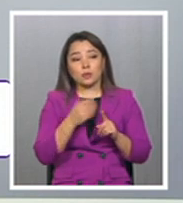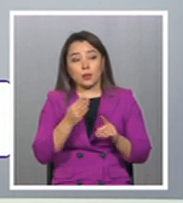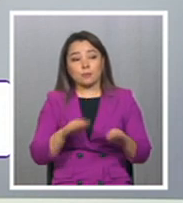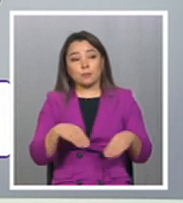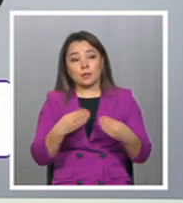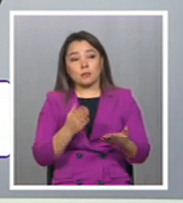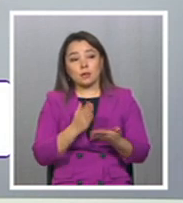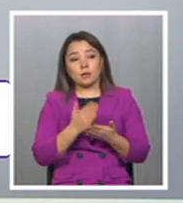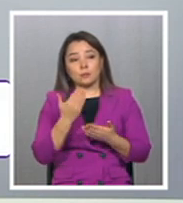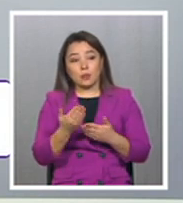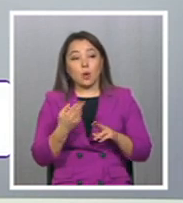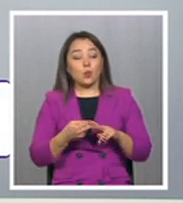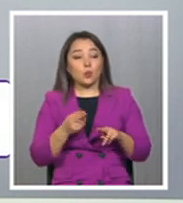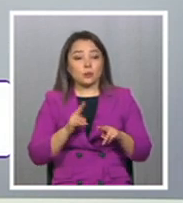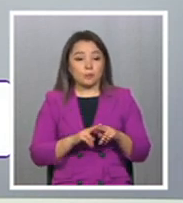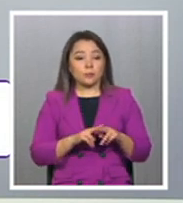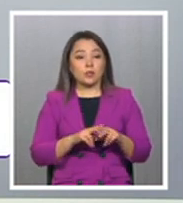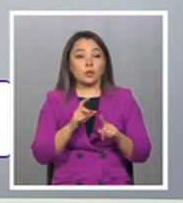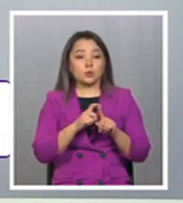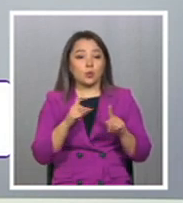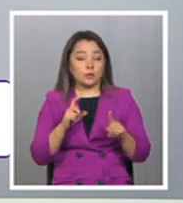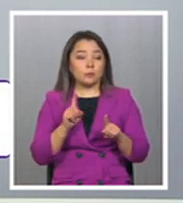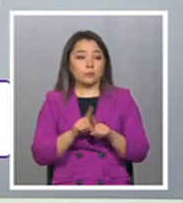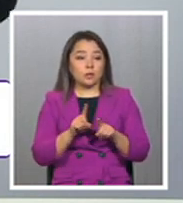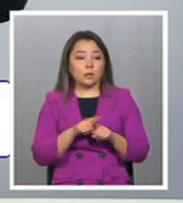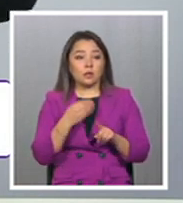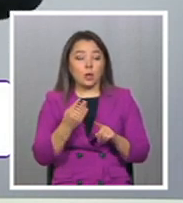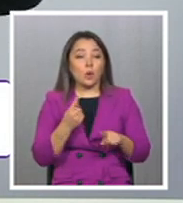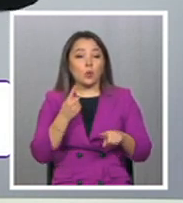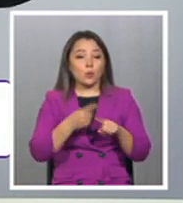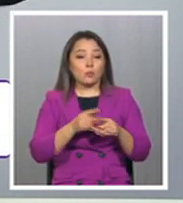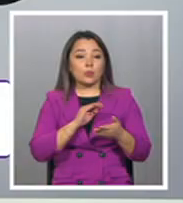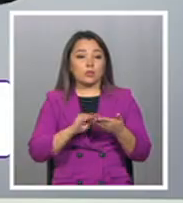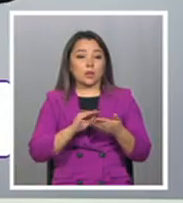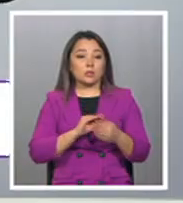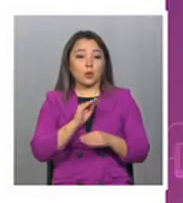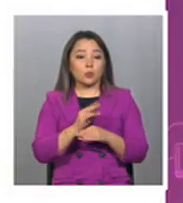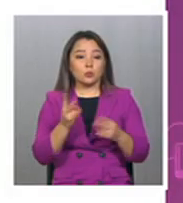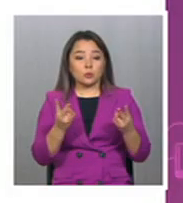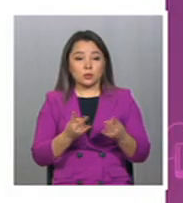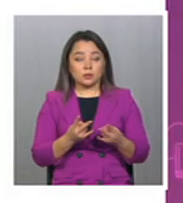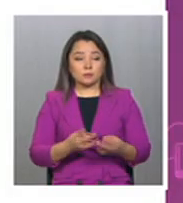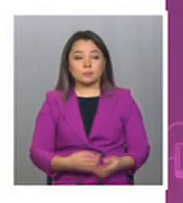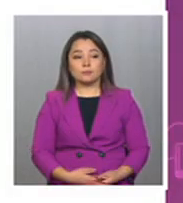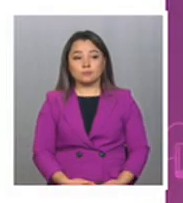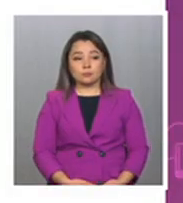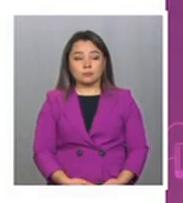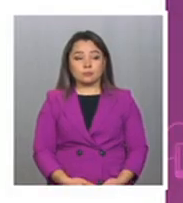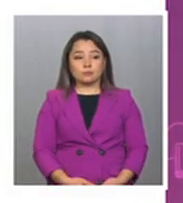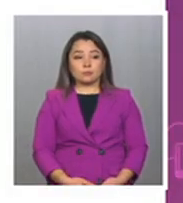берілген, соны мына сөйлемдерге қойып толықтырыңыз.